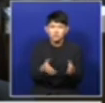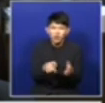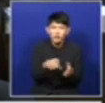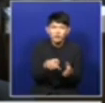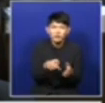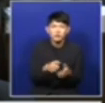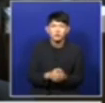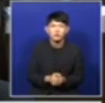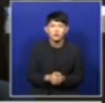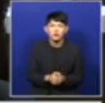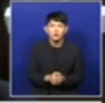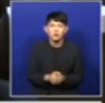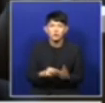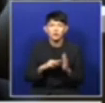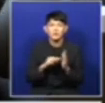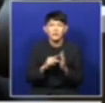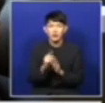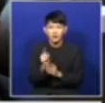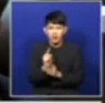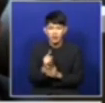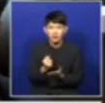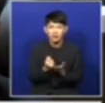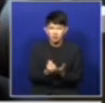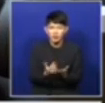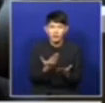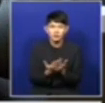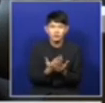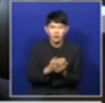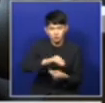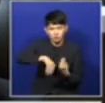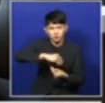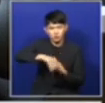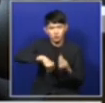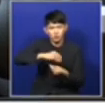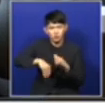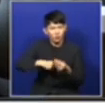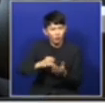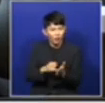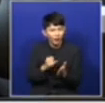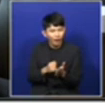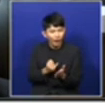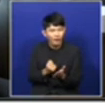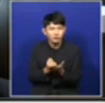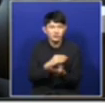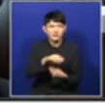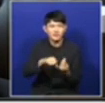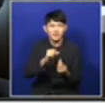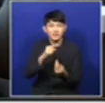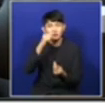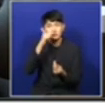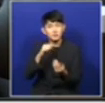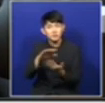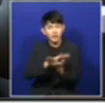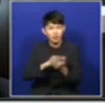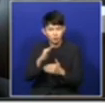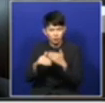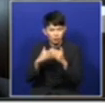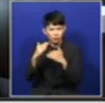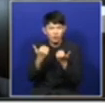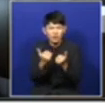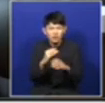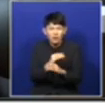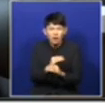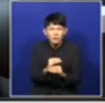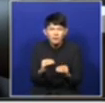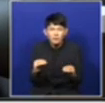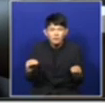และเท่ากับเป็นการเสริมสภาพคล่องและเป็นการฟื้นฟูระบบเศรษฐกิจของประเทศที่ซบเซา